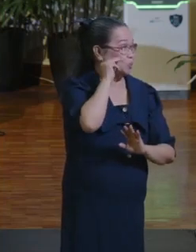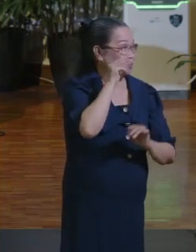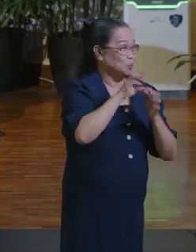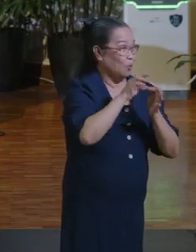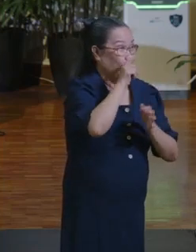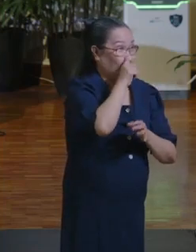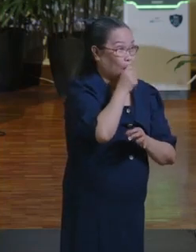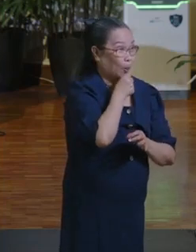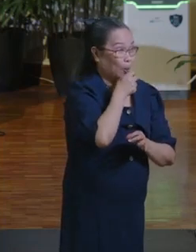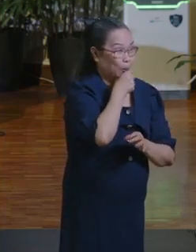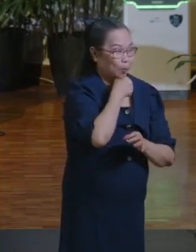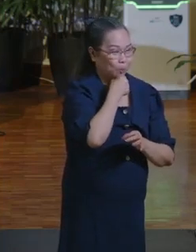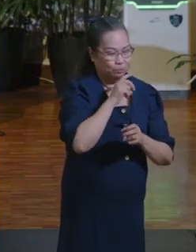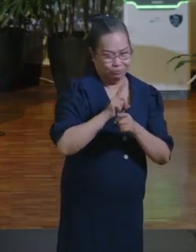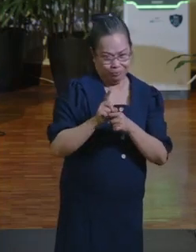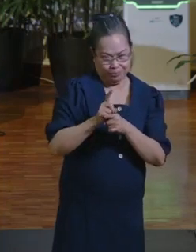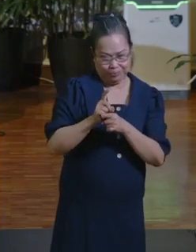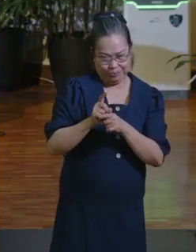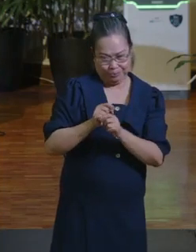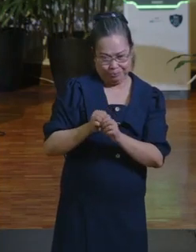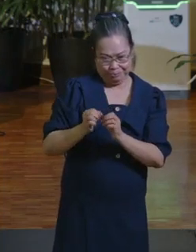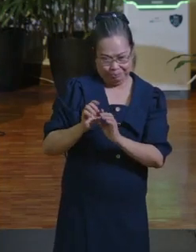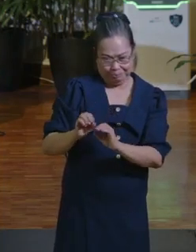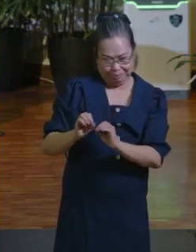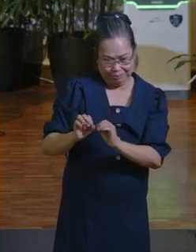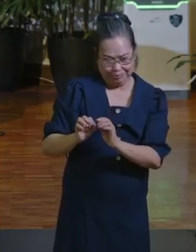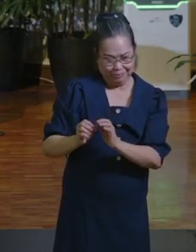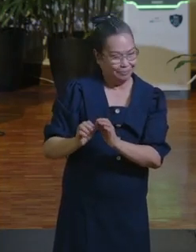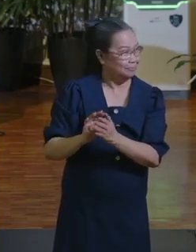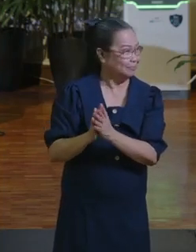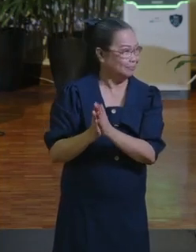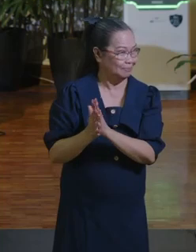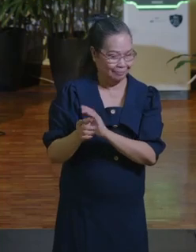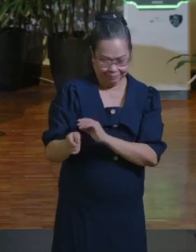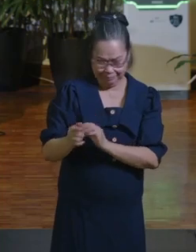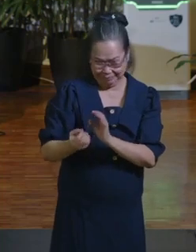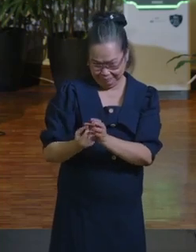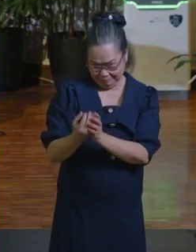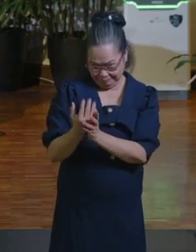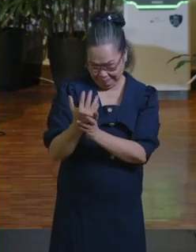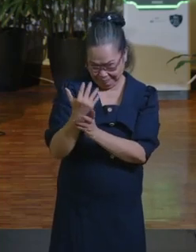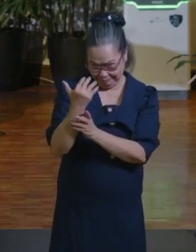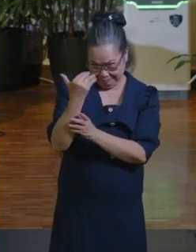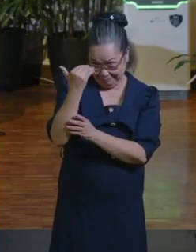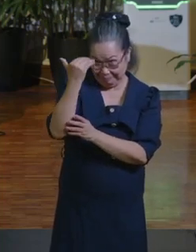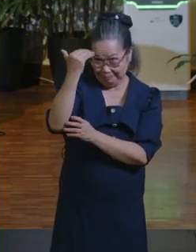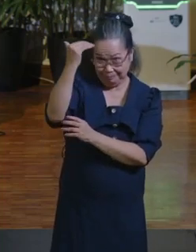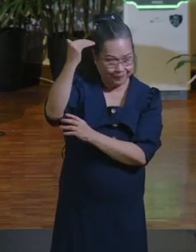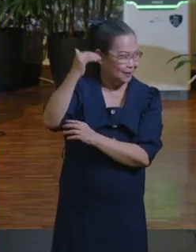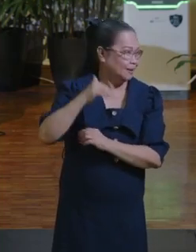nagpoprotekta at nagdidisiplina sa kanya, ngayon siya ay nasa hustong edad na,